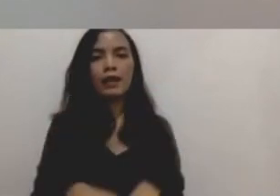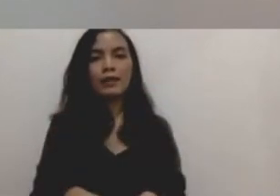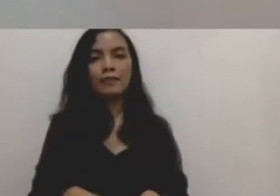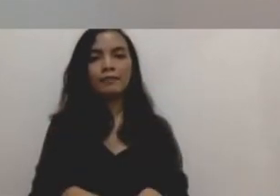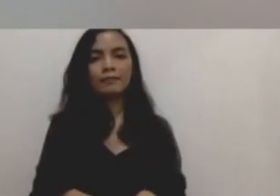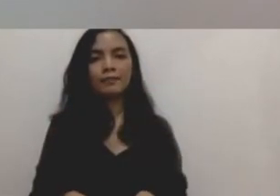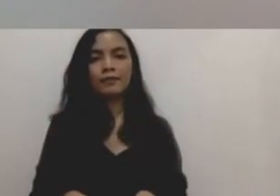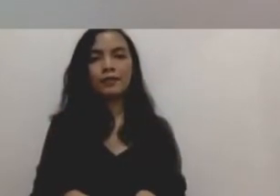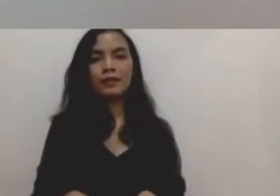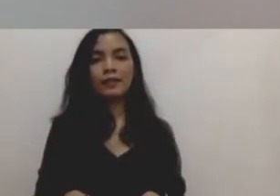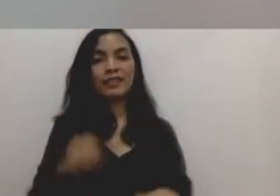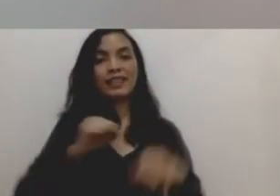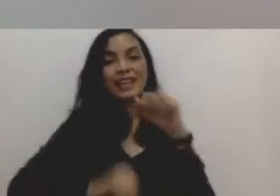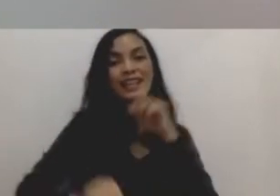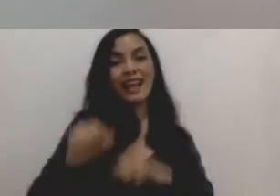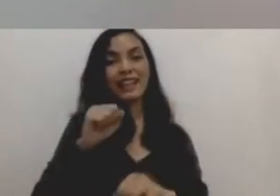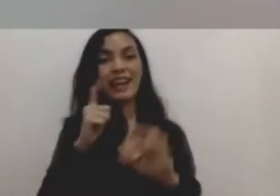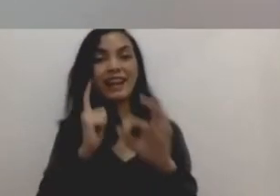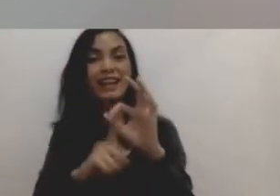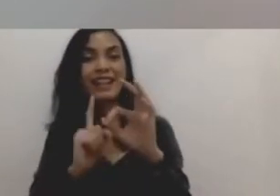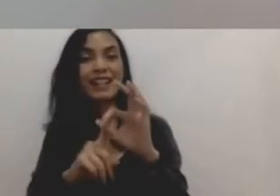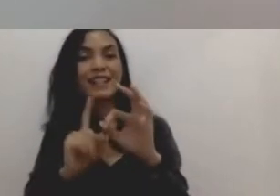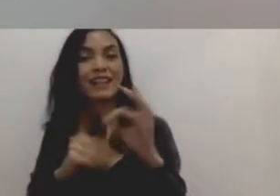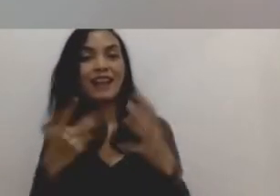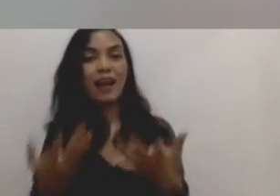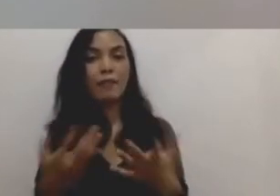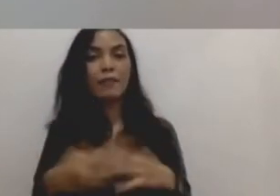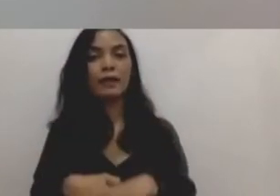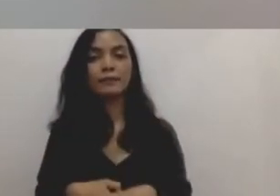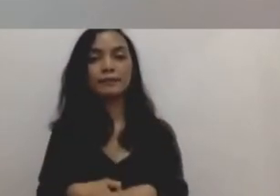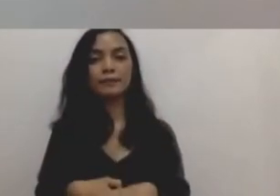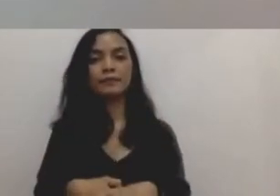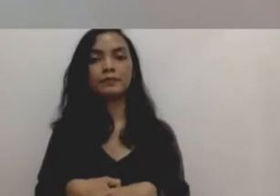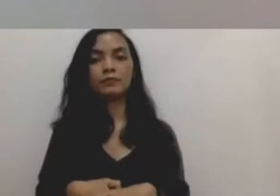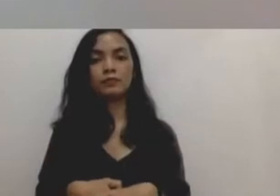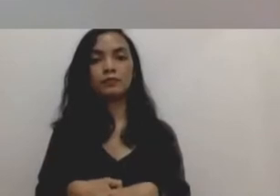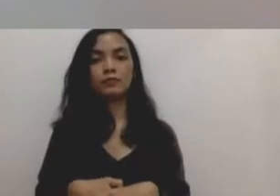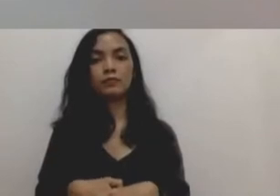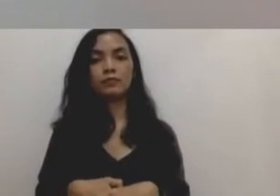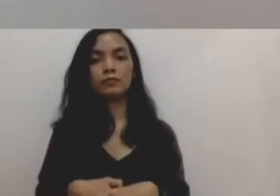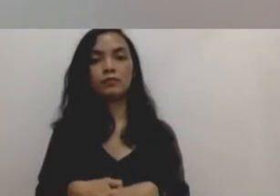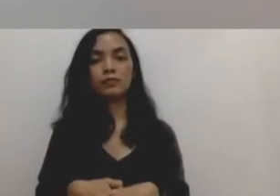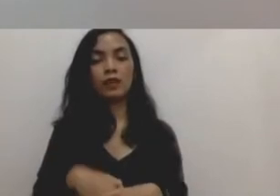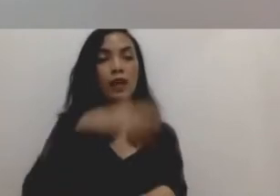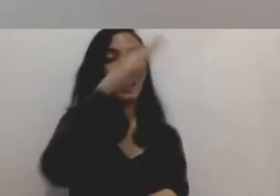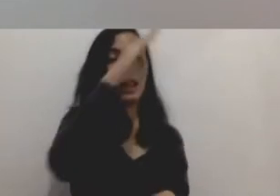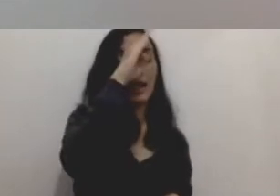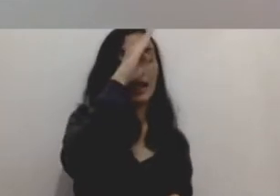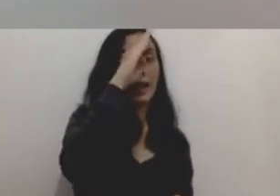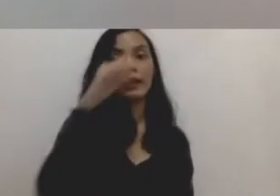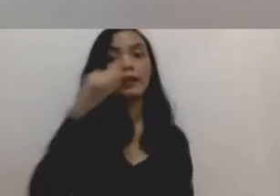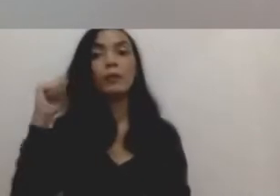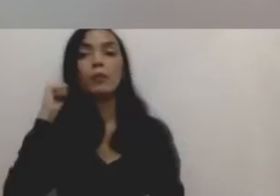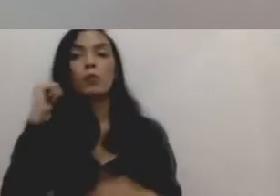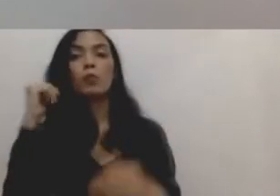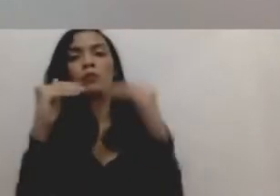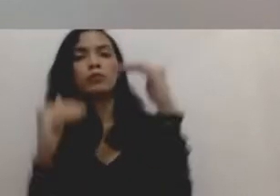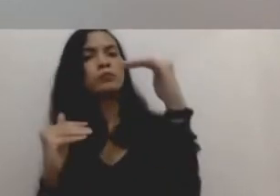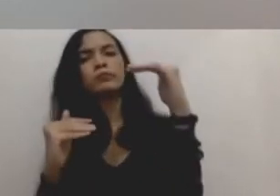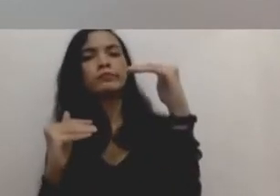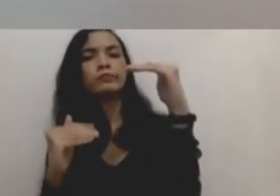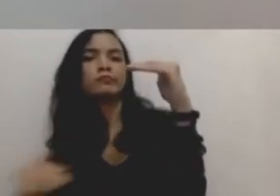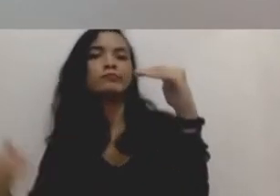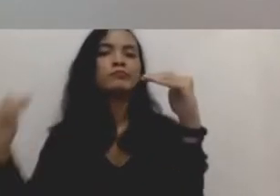berbagai kegiatan kami adalah kepercayaan bahwa kesetaraan gender memiliki kemampuan